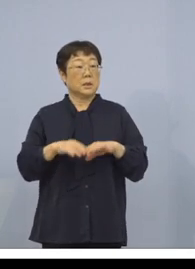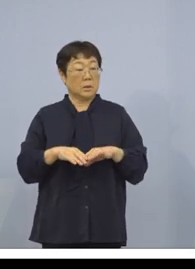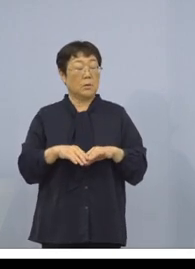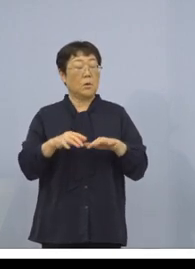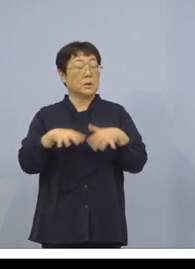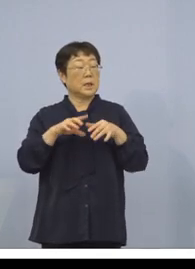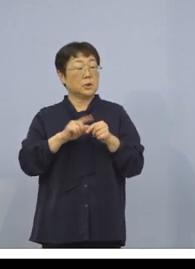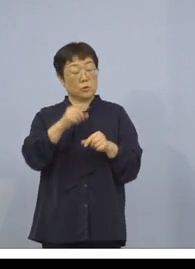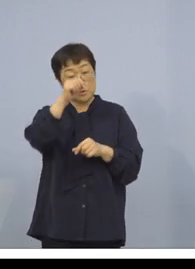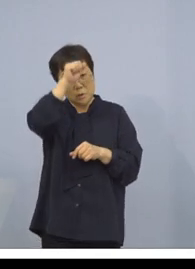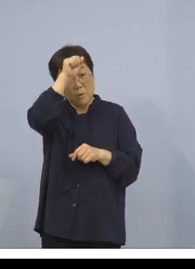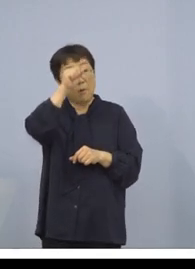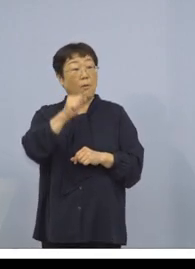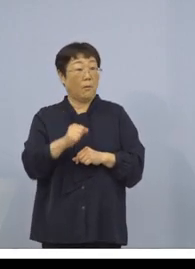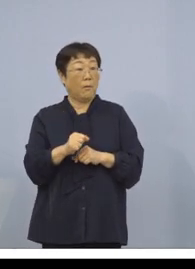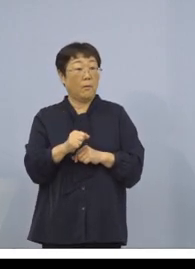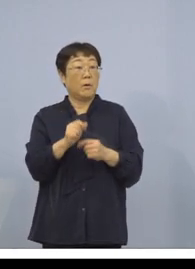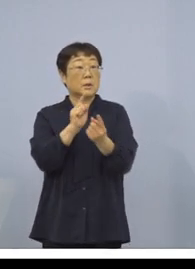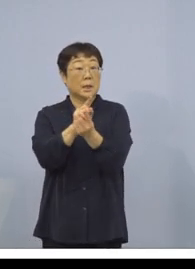で、